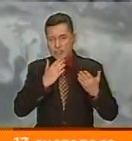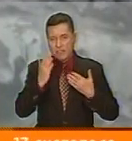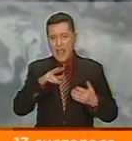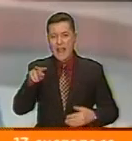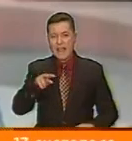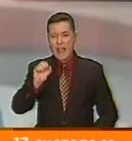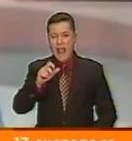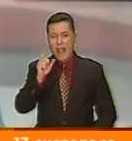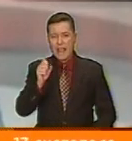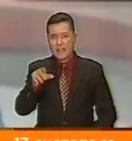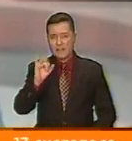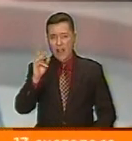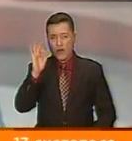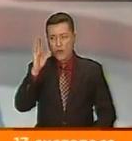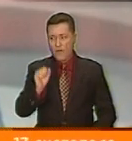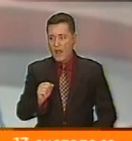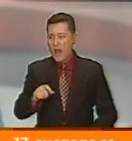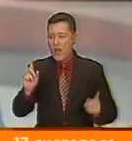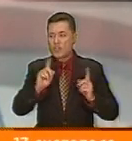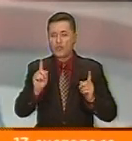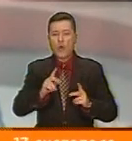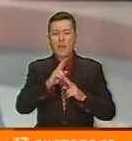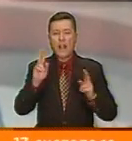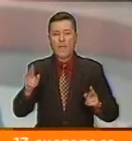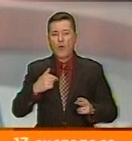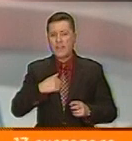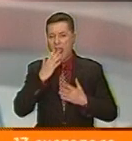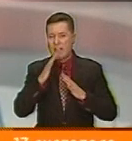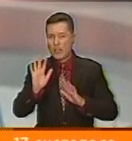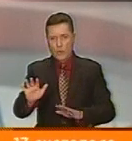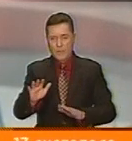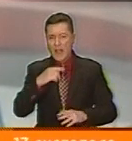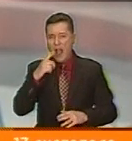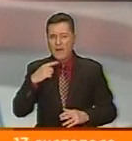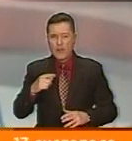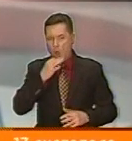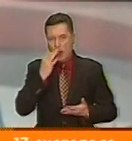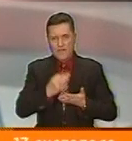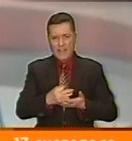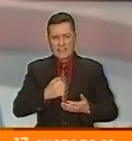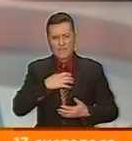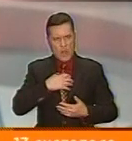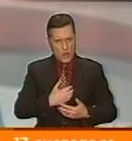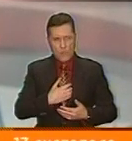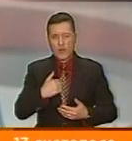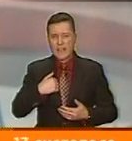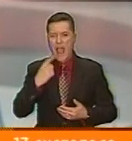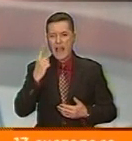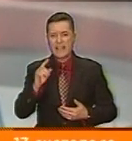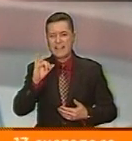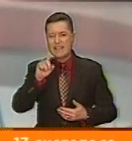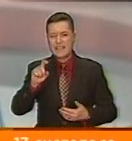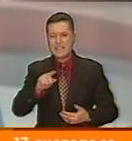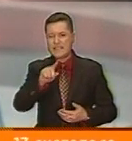аджакова чтобы и кого я не любил говорю ответственно и хмура Я один из тех кто